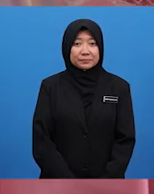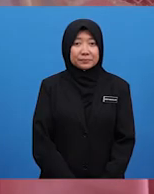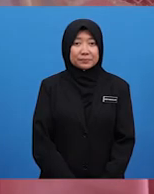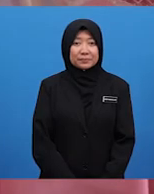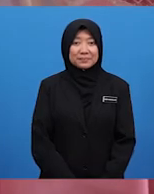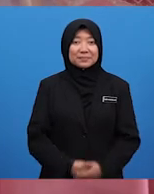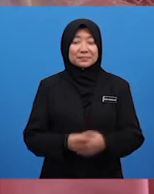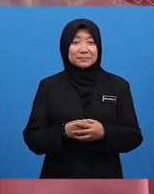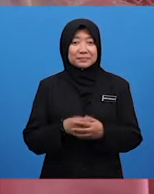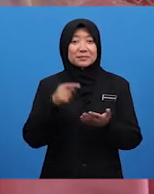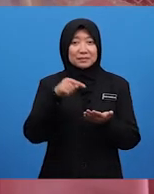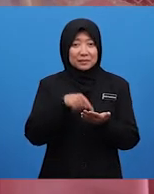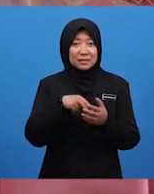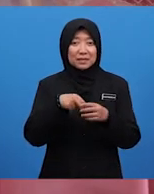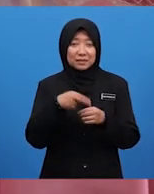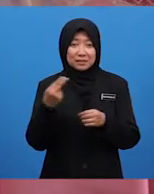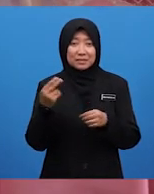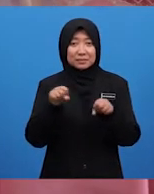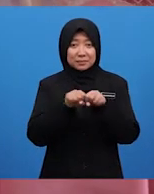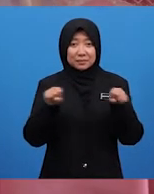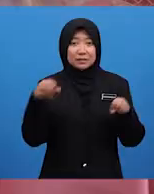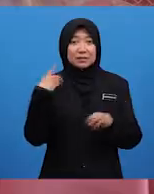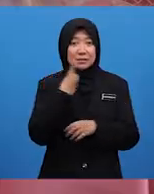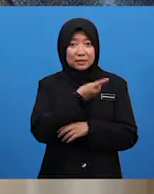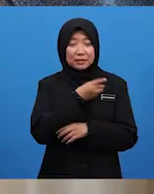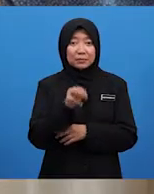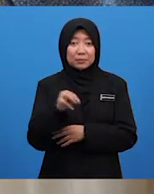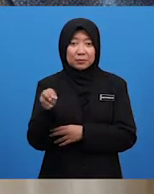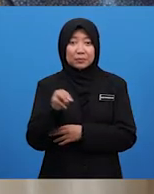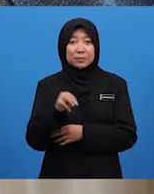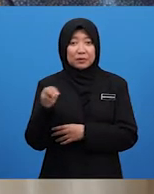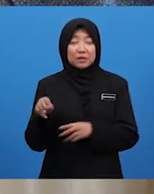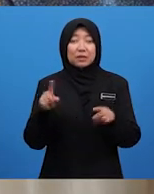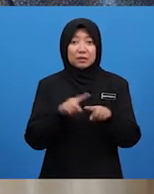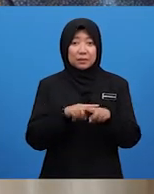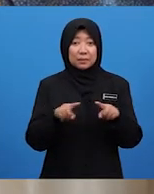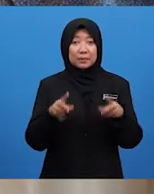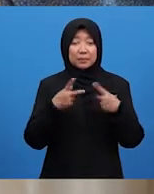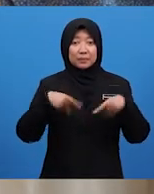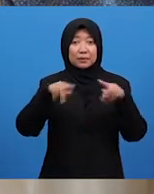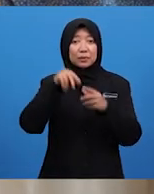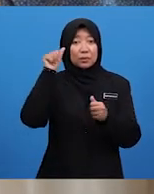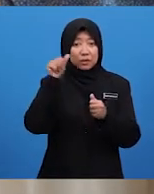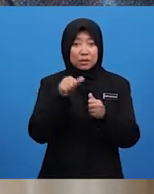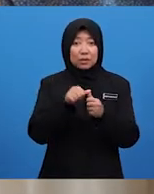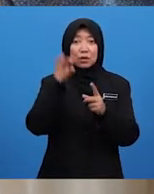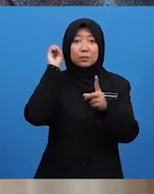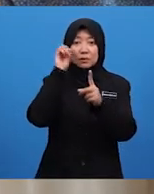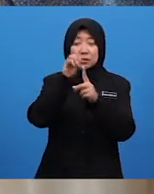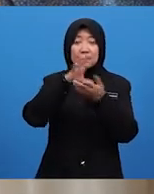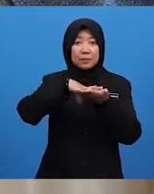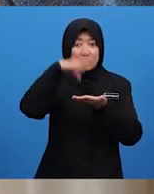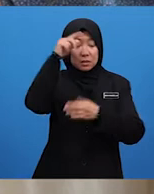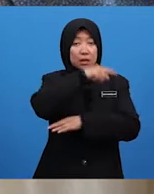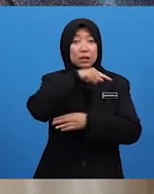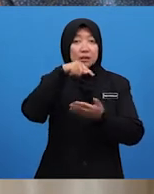Tada! Inilah hasil smoking kita ya, murid-murid. Tapi, perlu ingat, objektif pembelajaran kita